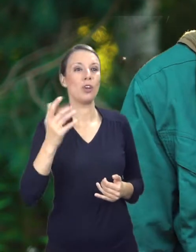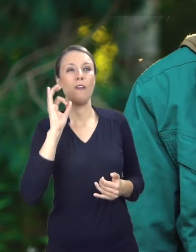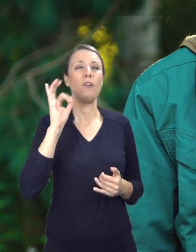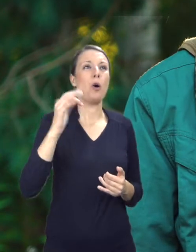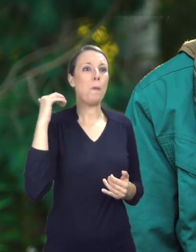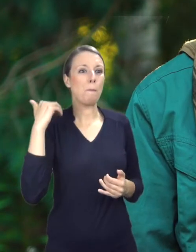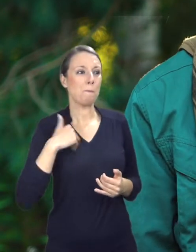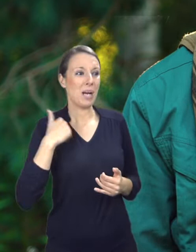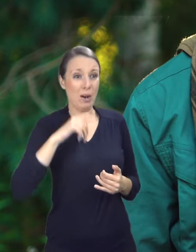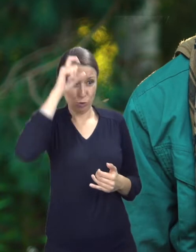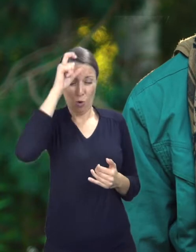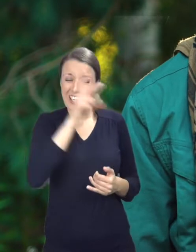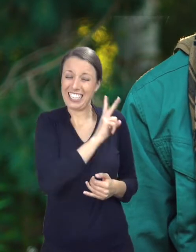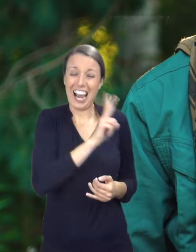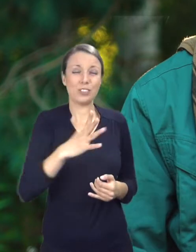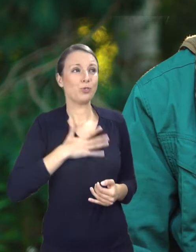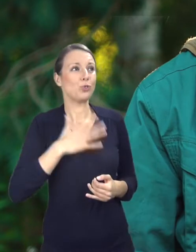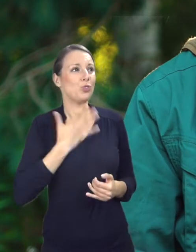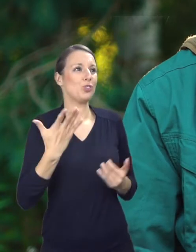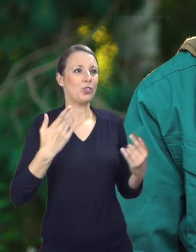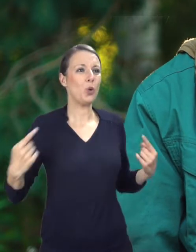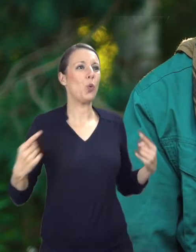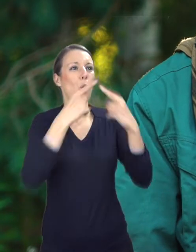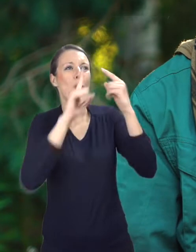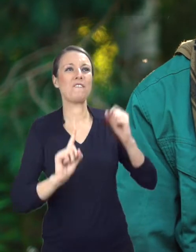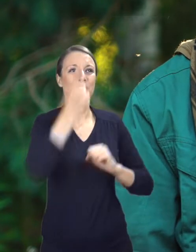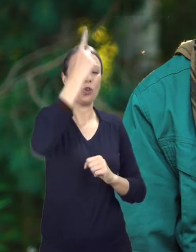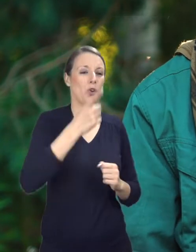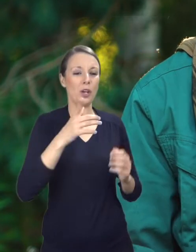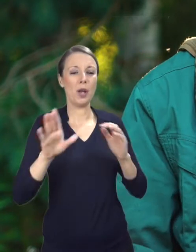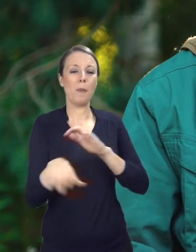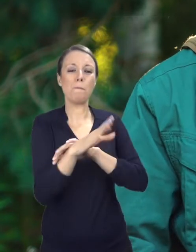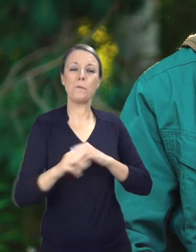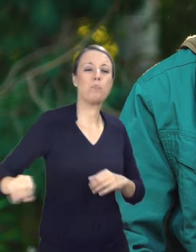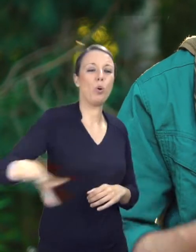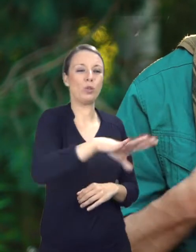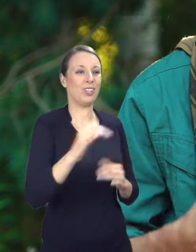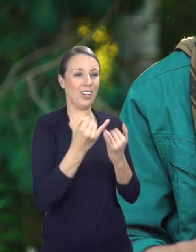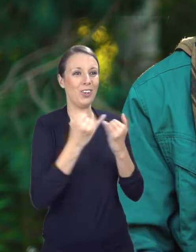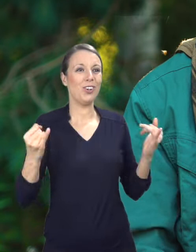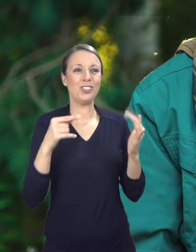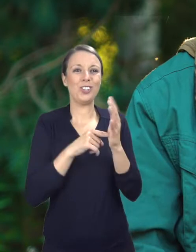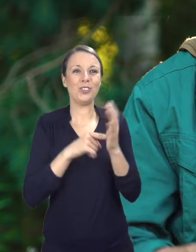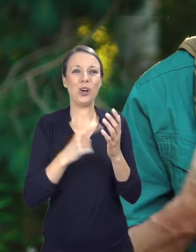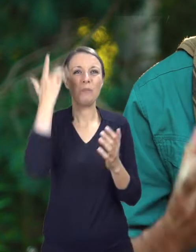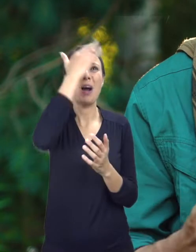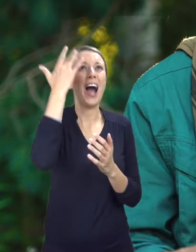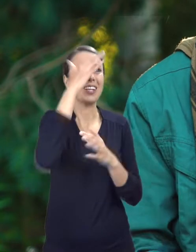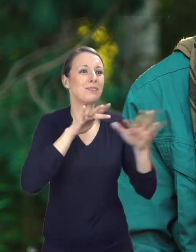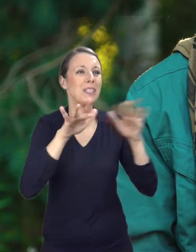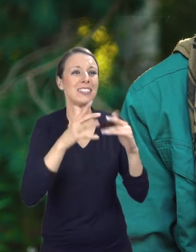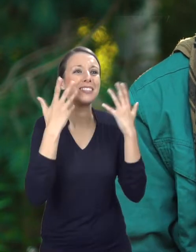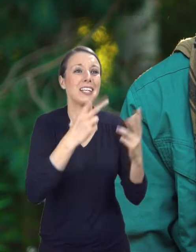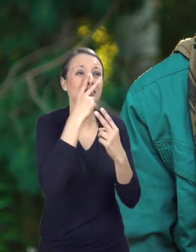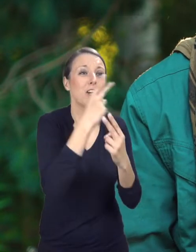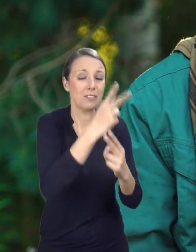kierunki jazdy. Więc trudno mi jest określić, które miejsce było najbardziej, jakieś hardkorowe, jakieś takie